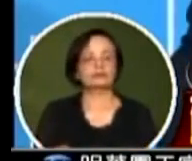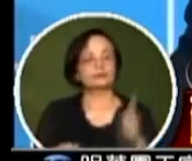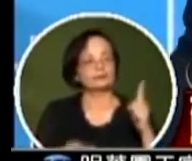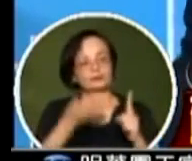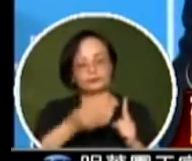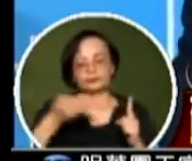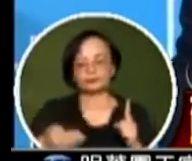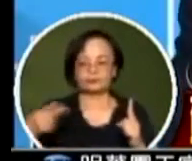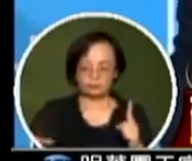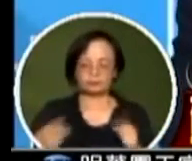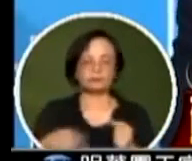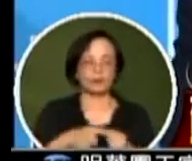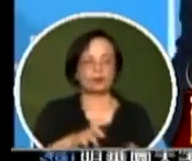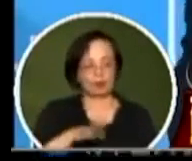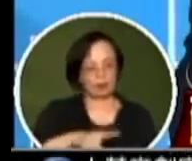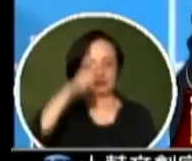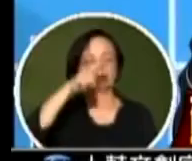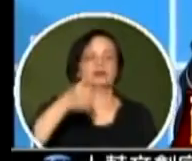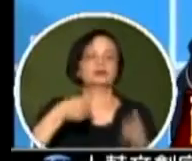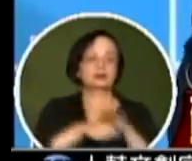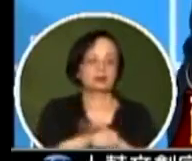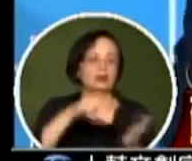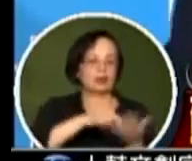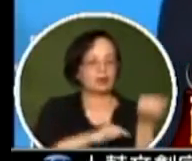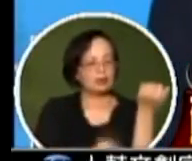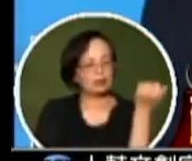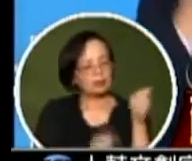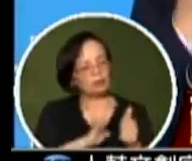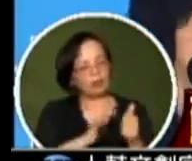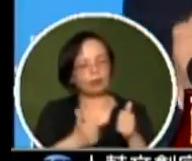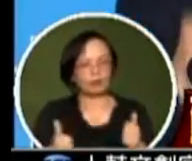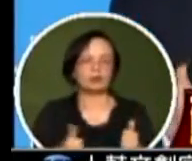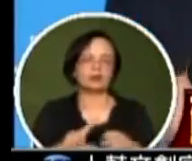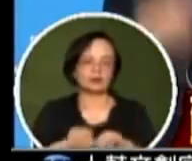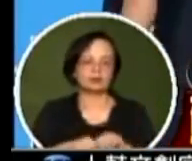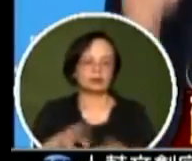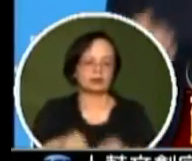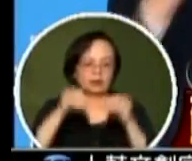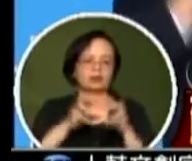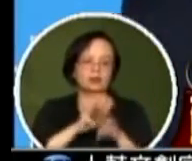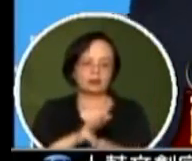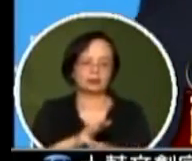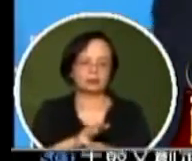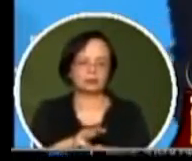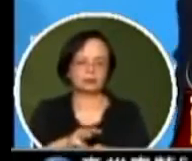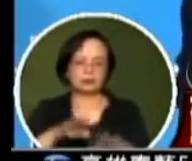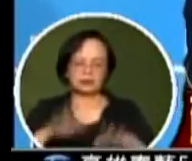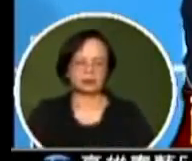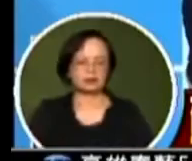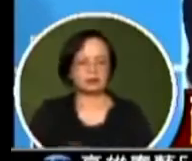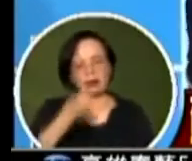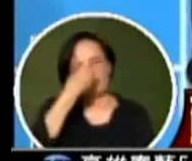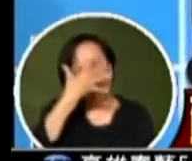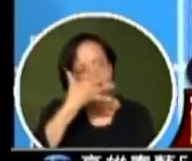1992年第一届选立法委员，我就提出讲，你我拢会老，食老要安怎？少年纳税金，食老领年金。足侪